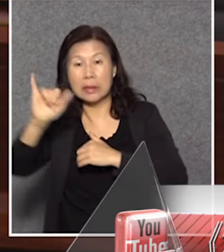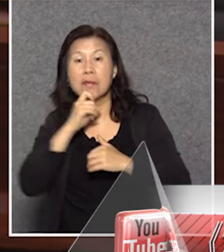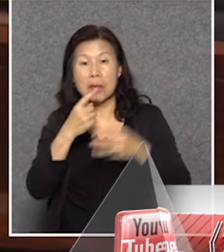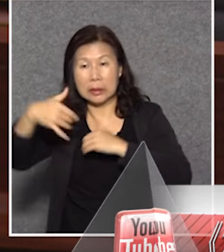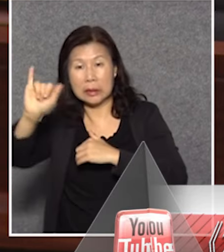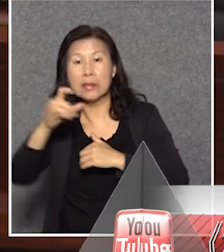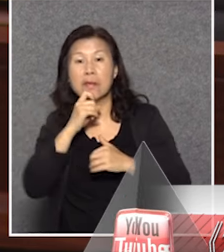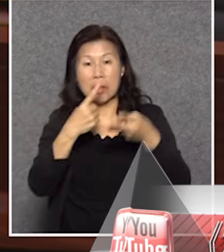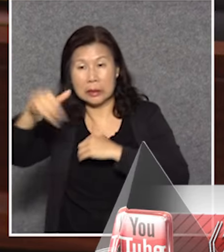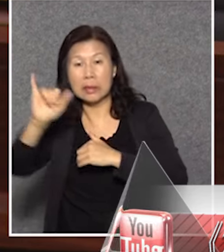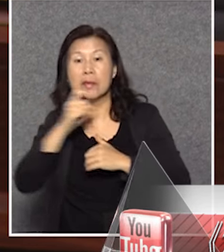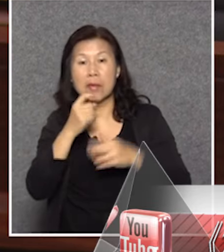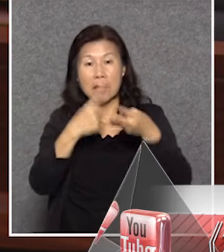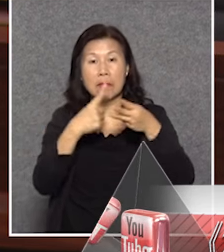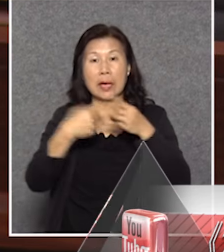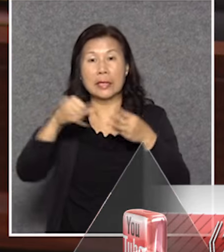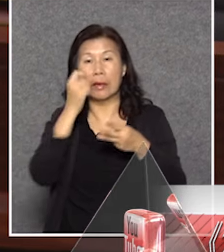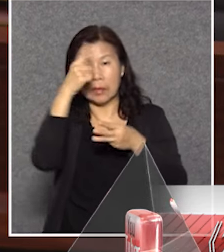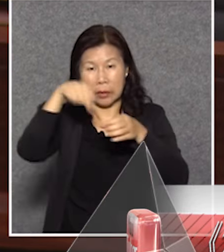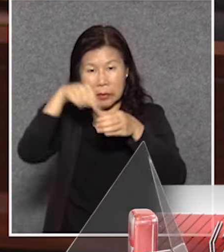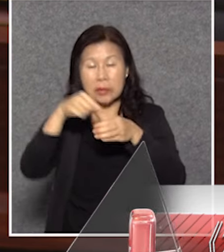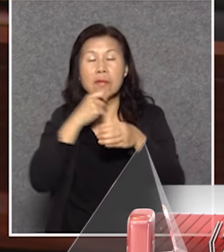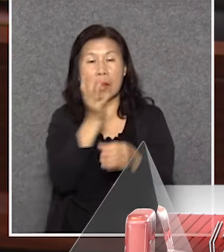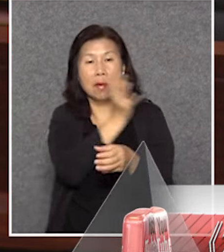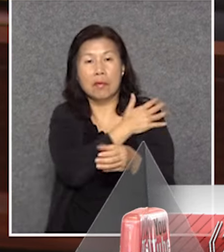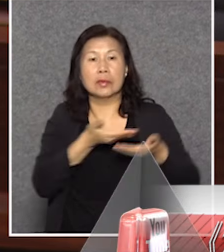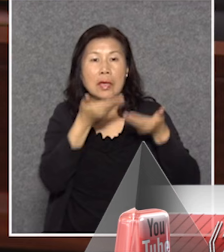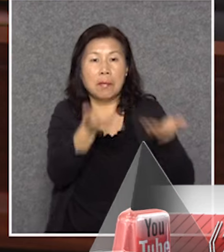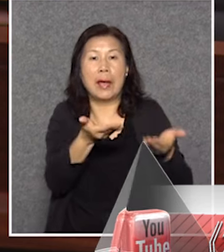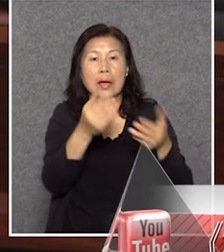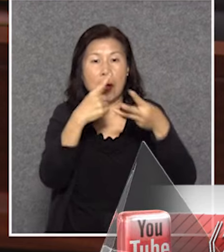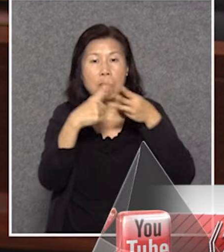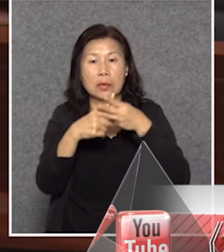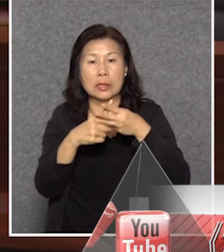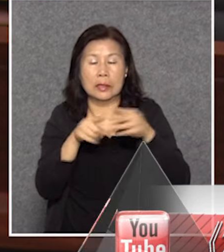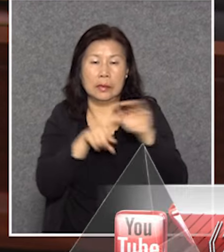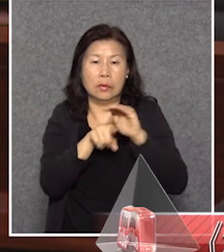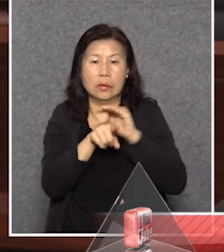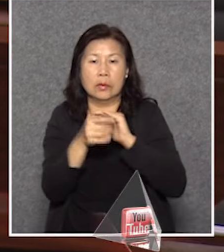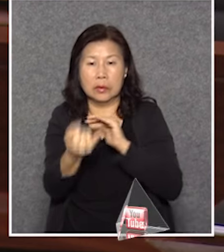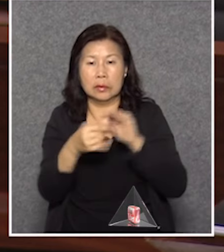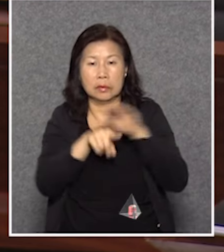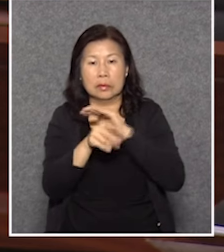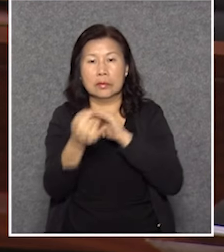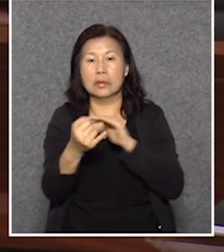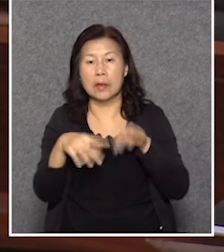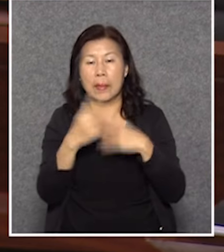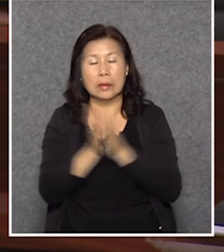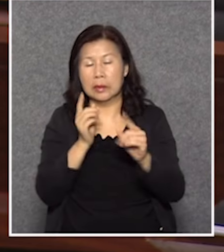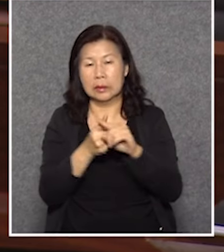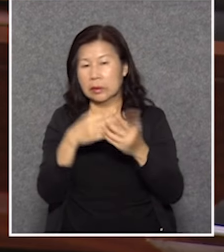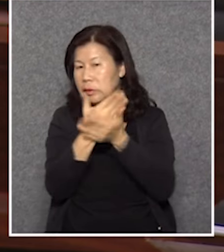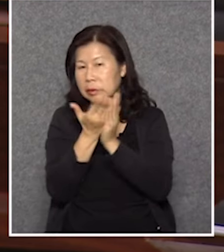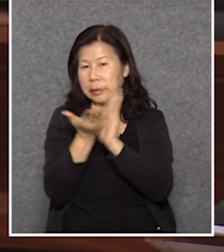去喝咖啡，將責任推給王國興，屈人的手法呢，真是屈得就屈，到了無所不用